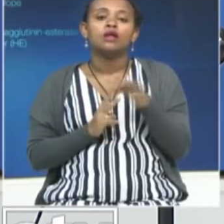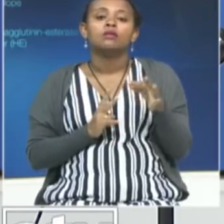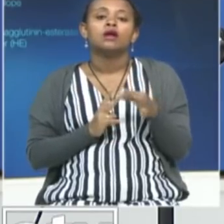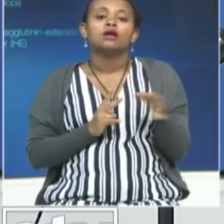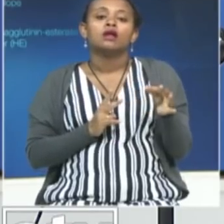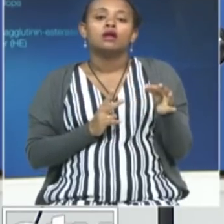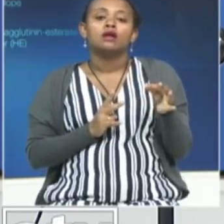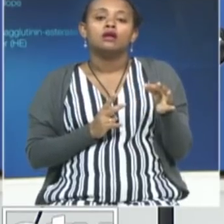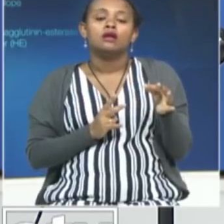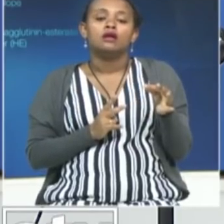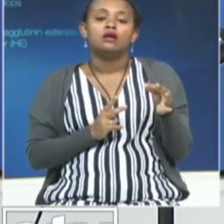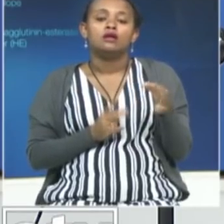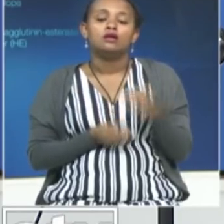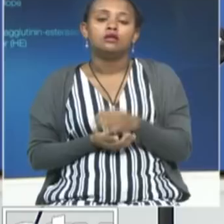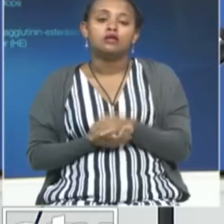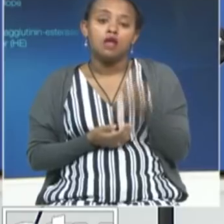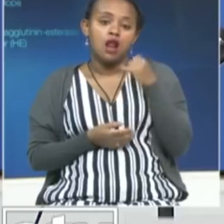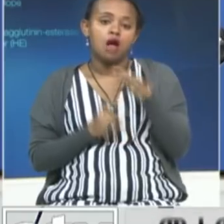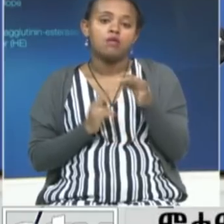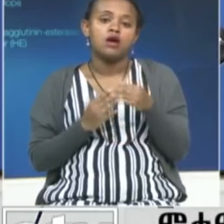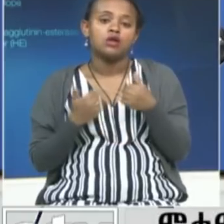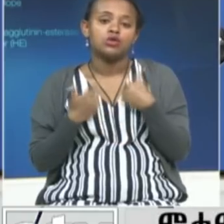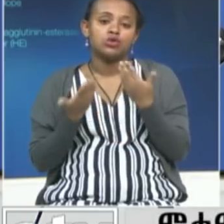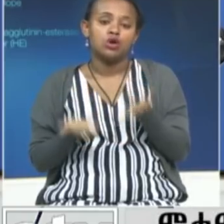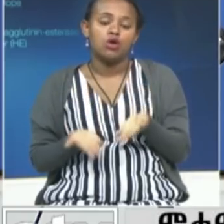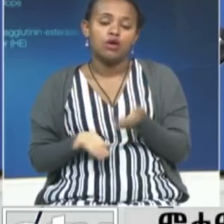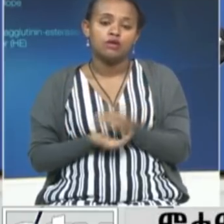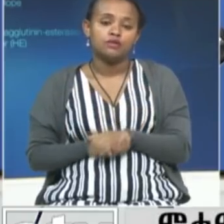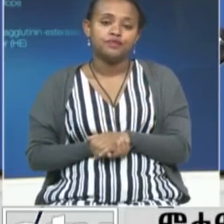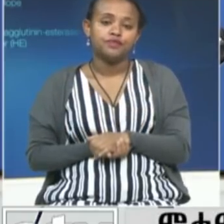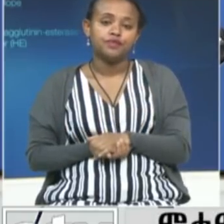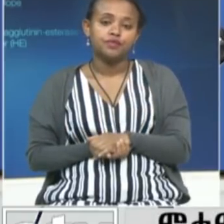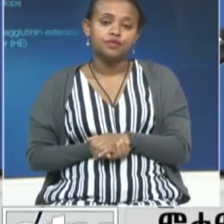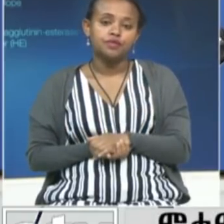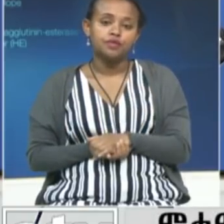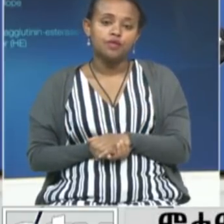ይመረጣል ወይም አለ አማራጮች አሉ ወይ ነው አንደኛው። እሺ